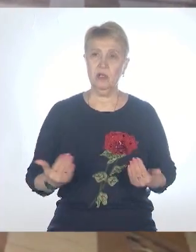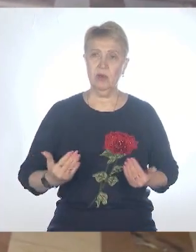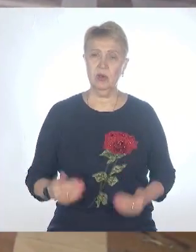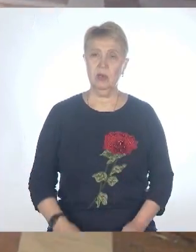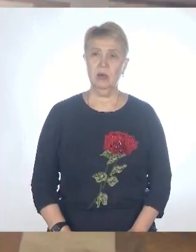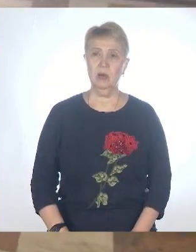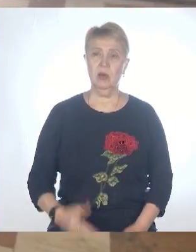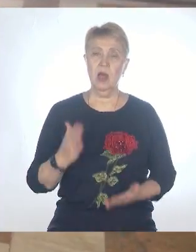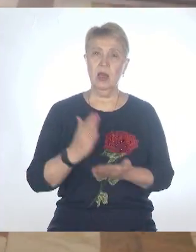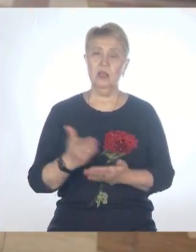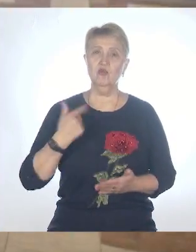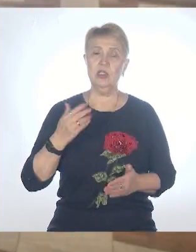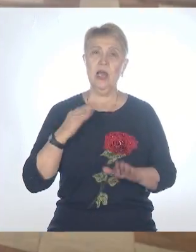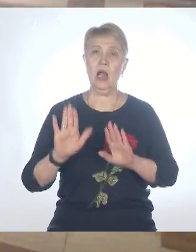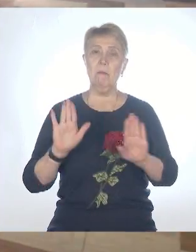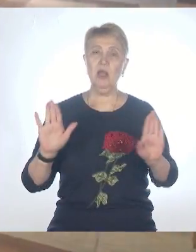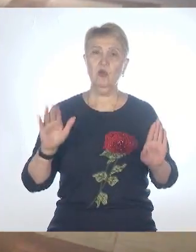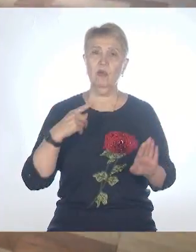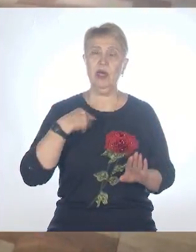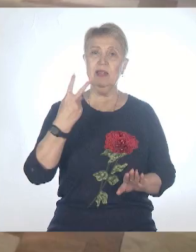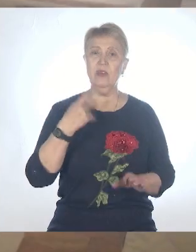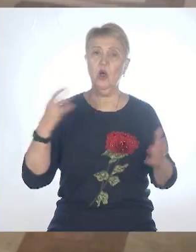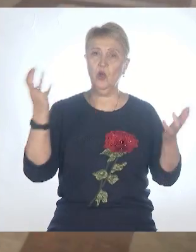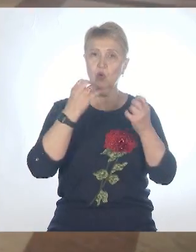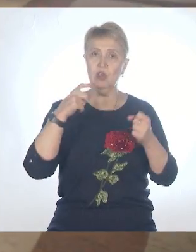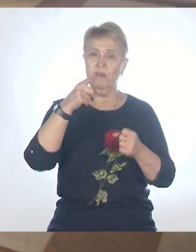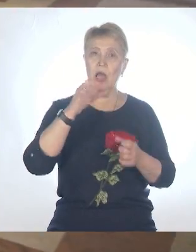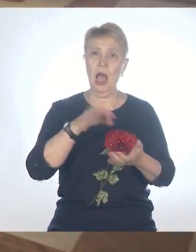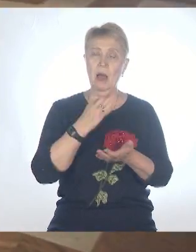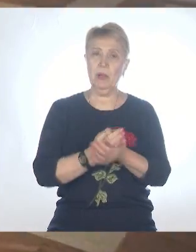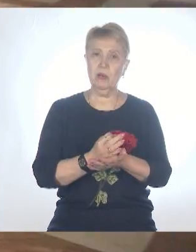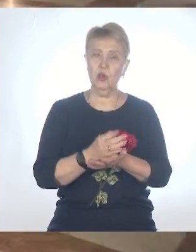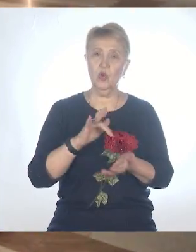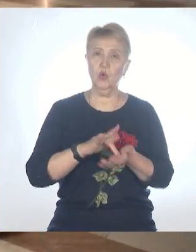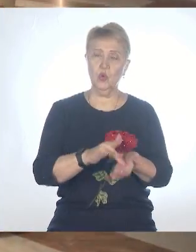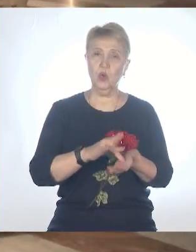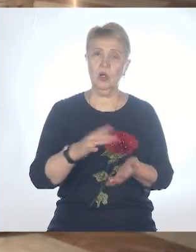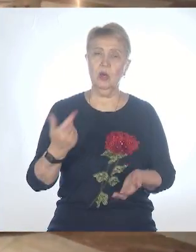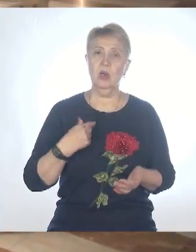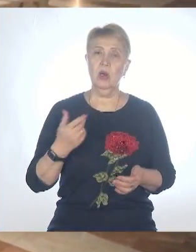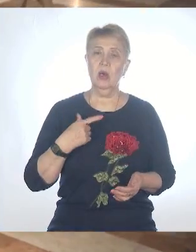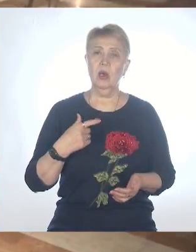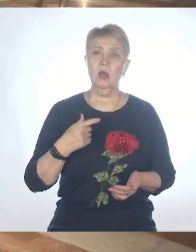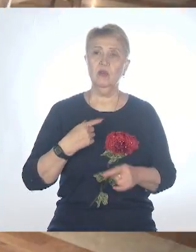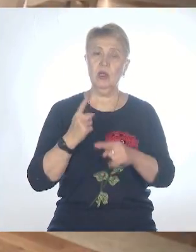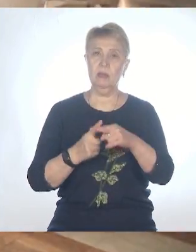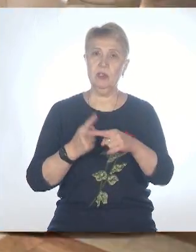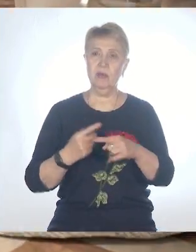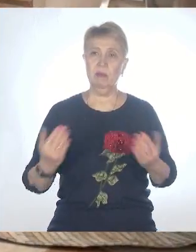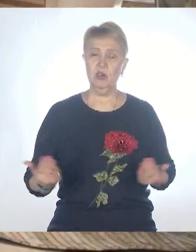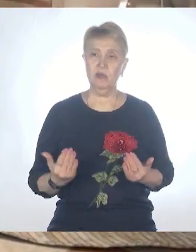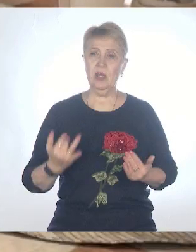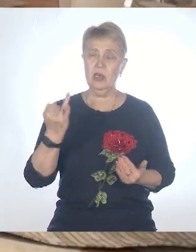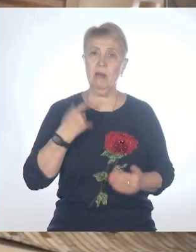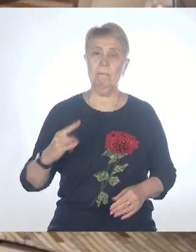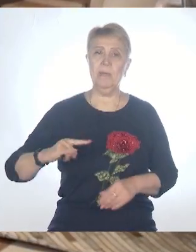у вас командировка, 2 ночи, вы обращаетесь к туроператорам, которые могут сделать вам турпакет, то есть переплюсовать проживание и перелет,